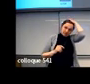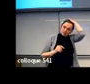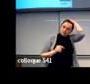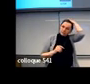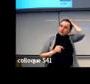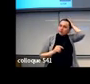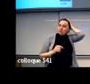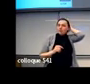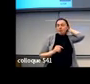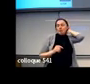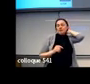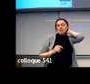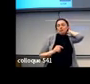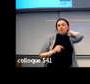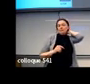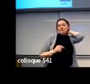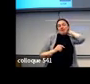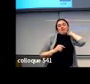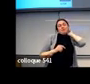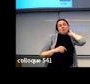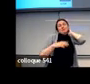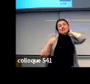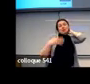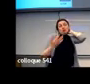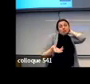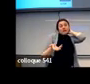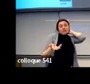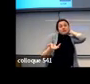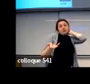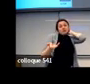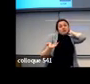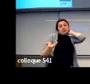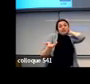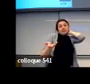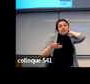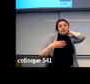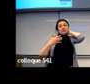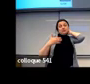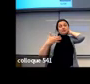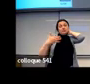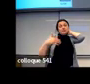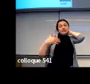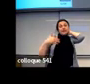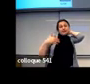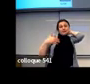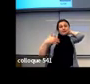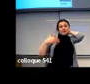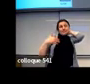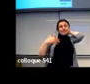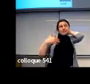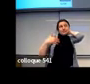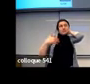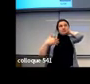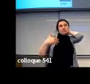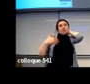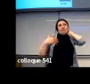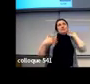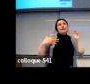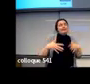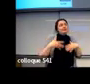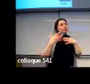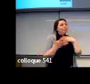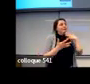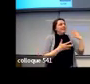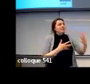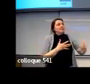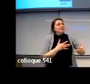francophones qui ont été soumis. Puis ça, c'est dans un contexte que ben, les bibliothécaires, comment